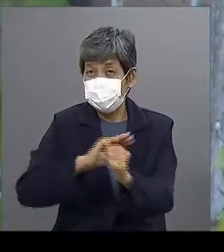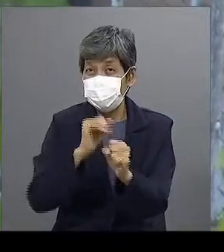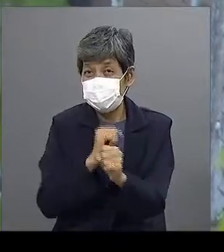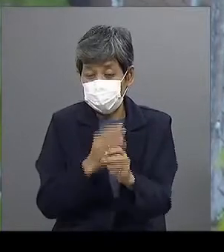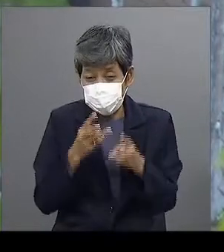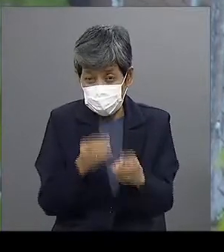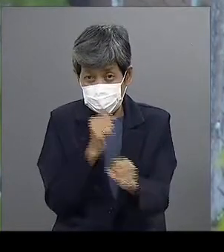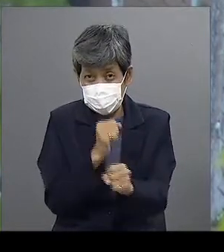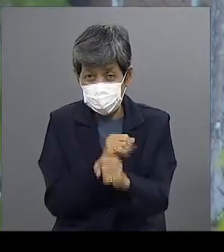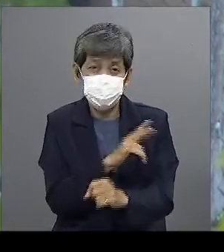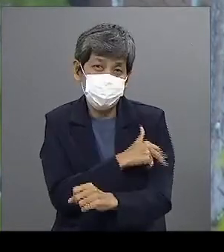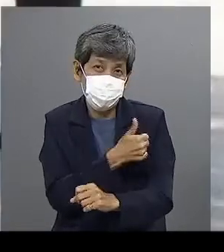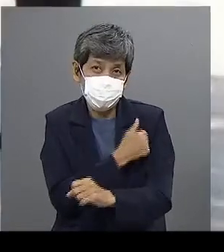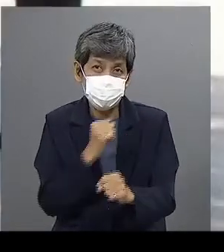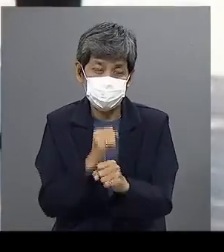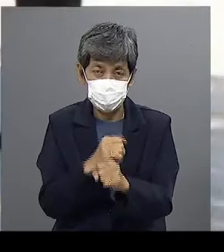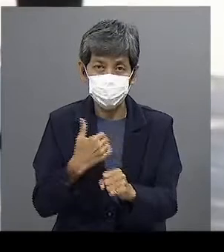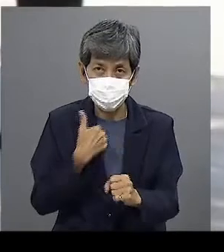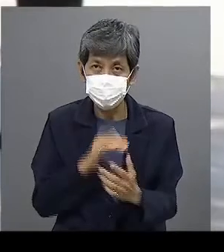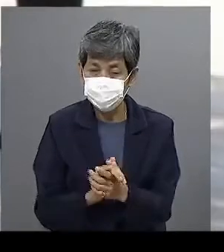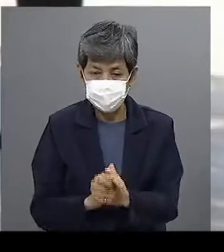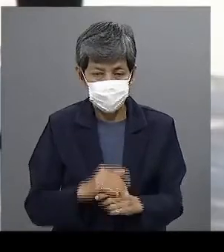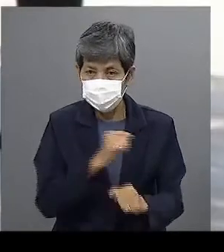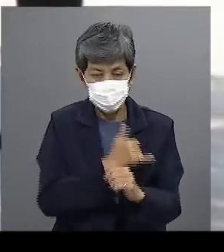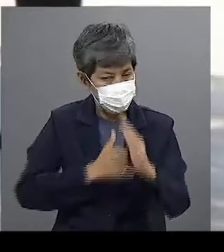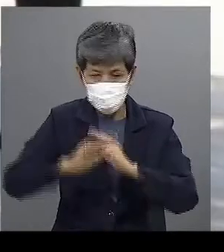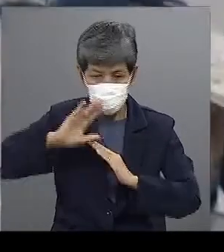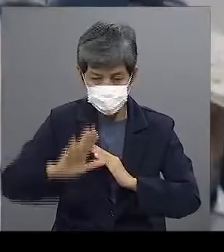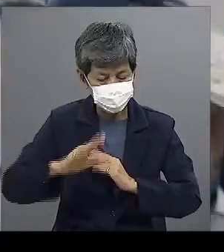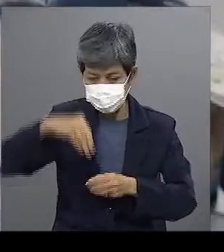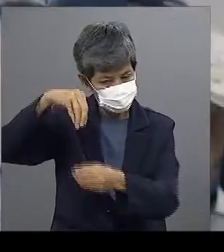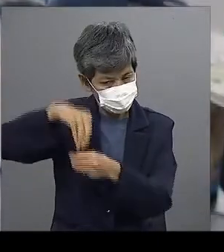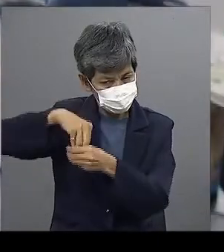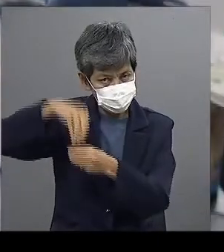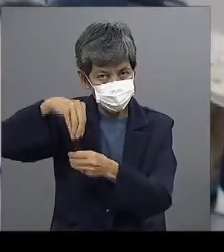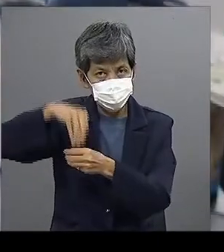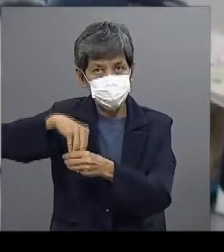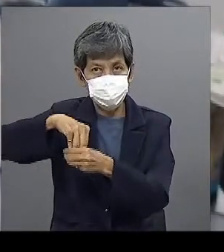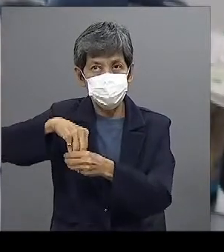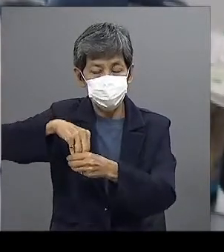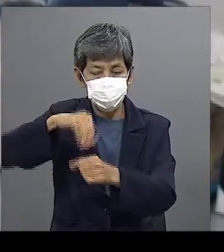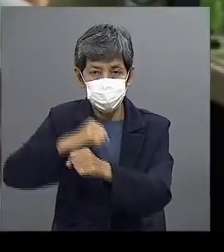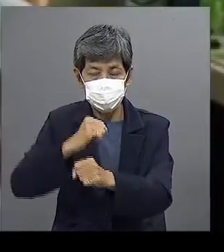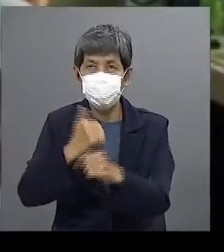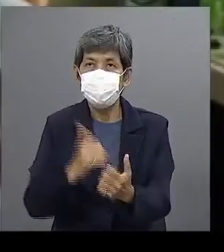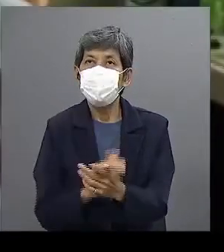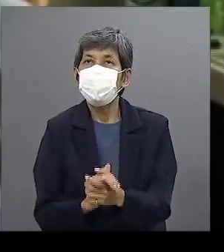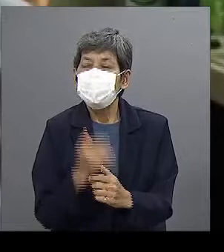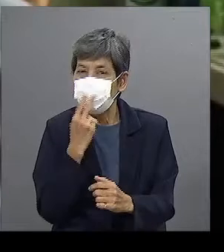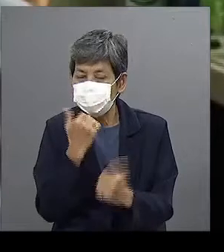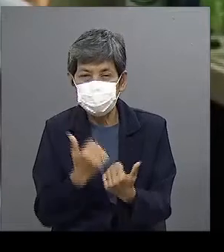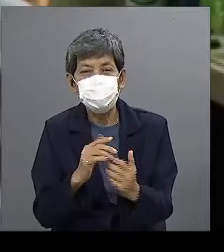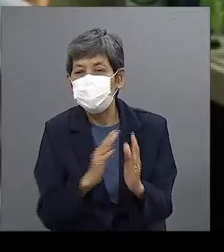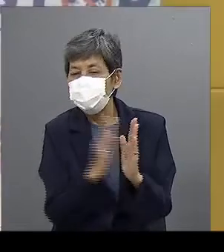สาณะสุขบับเบอร์ and cellหรือจำกัดคนเข้าออกมาใช้และรายงานยอดผู้ติดเชื้อเพิ่มอย่างต่อเนื่องจนถึงวันที่ 13